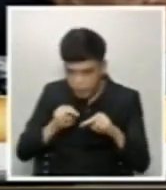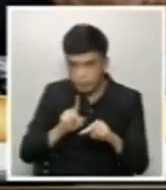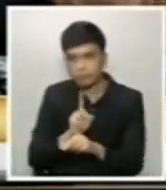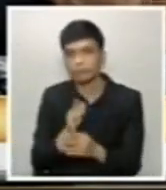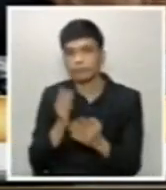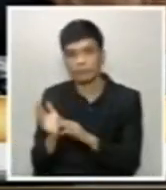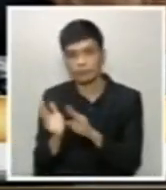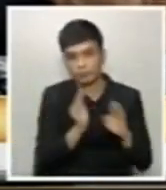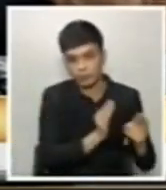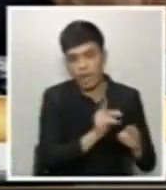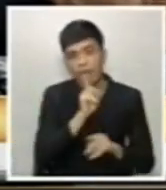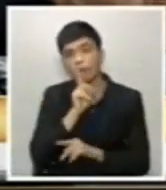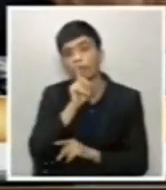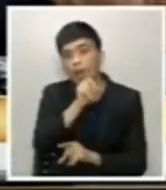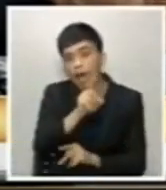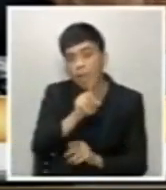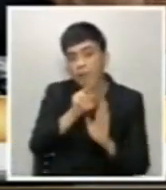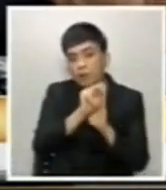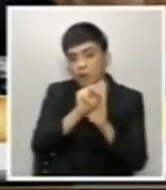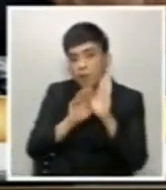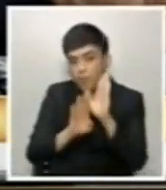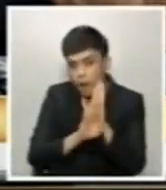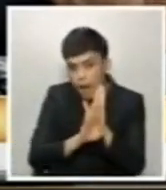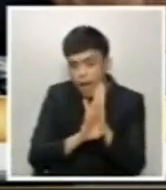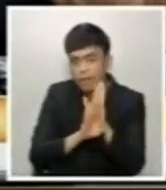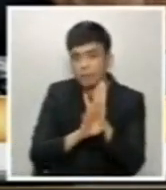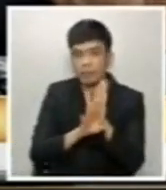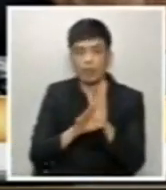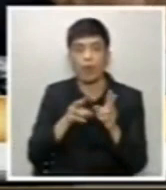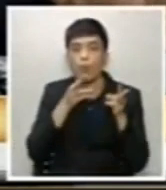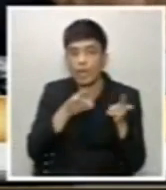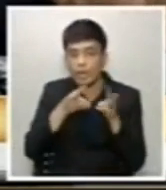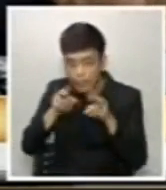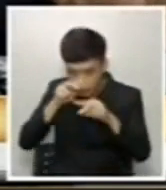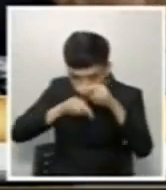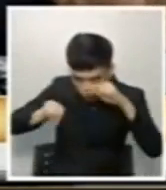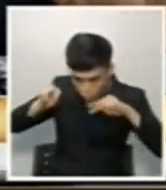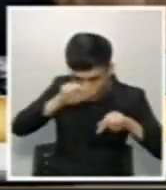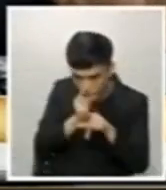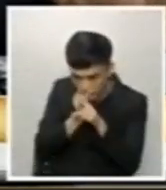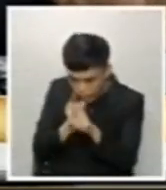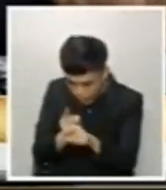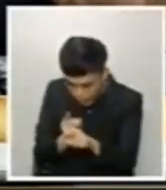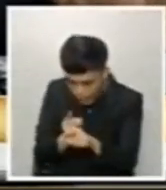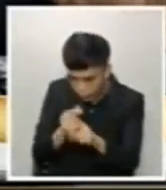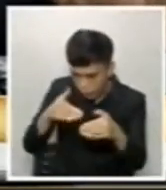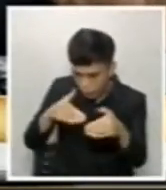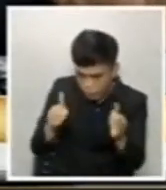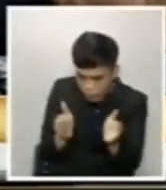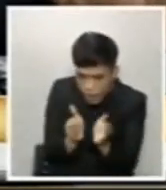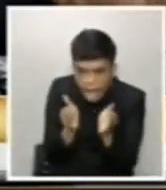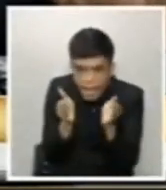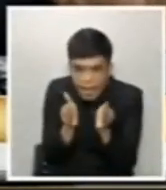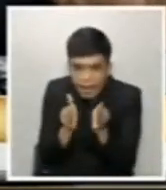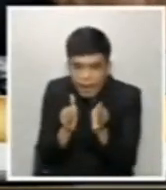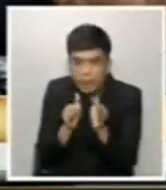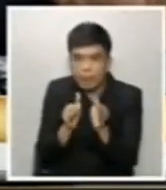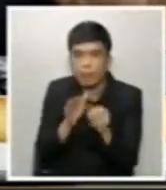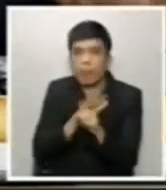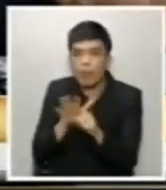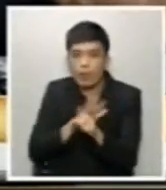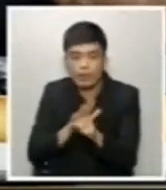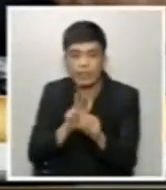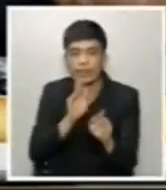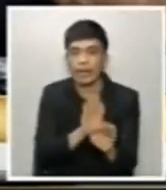มาตรการมีนโยบายติดตามเรื่องนี้เรื่องแหล่งเก็บน้ำอ่างเก็บน้ำขนาดเล็กขนาดกลาง